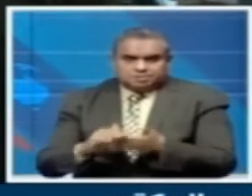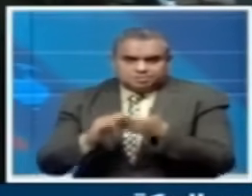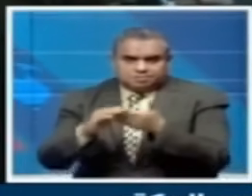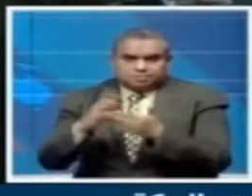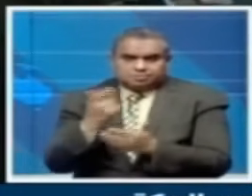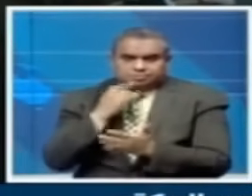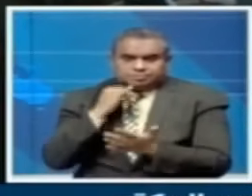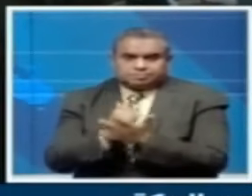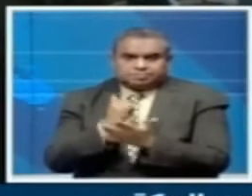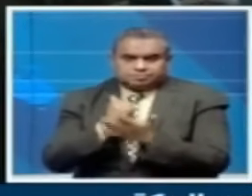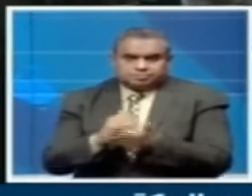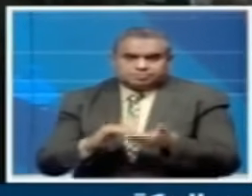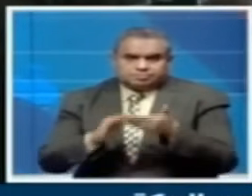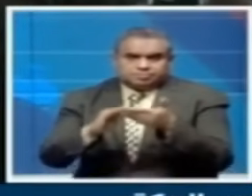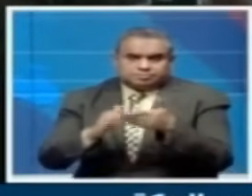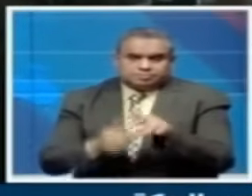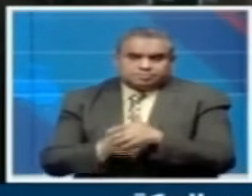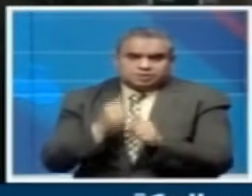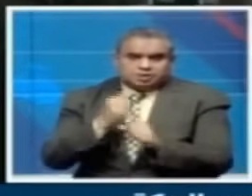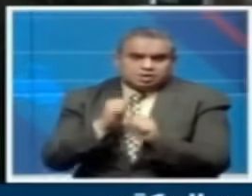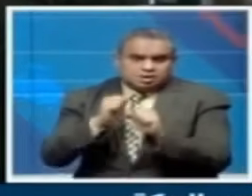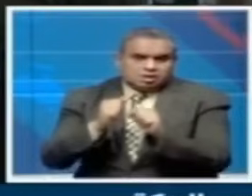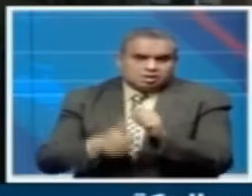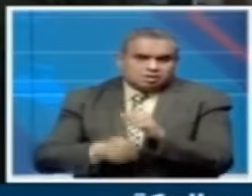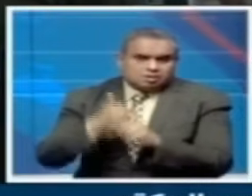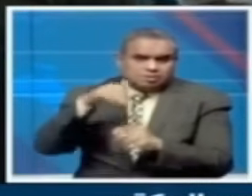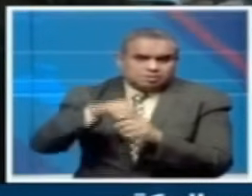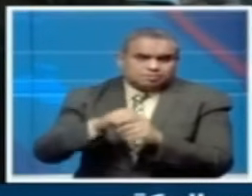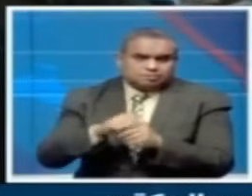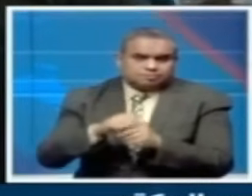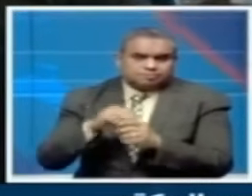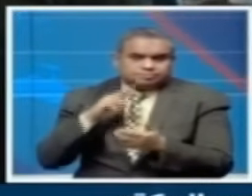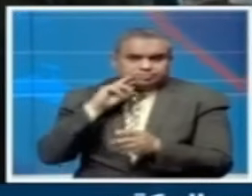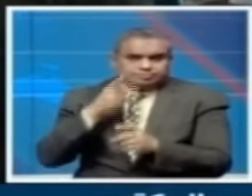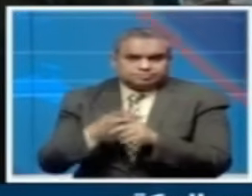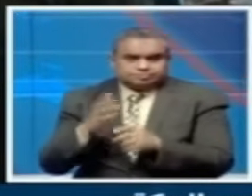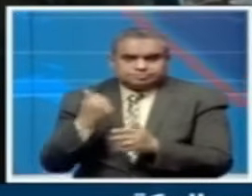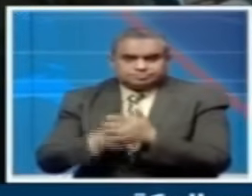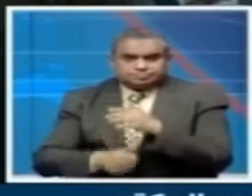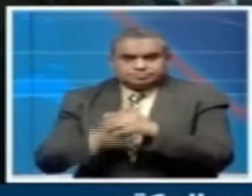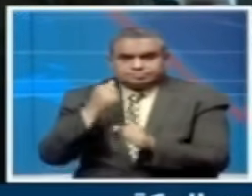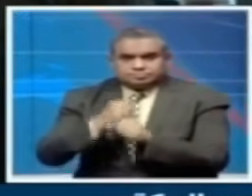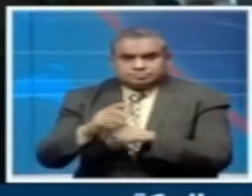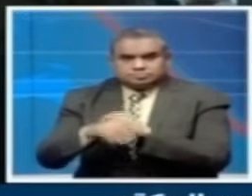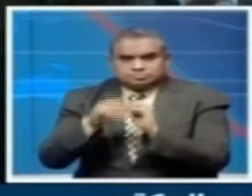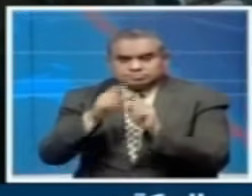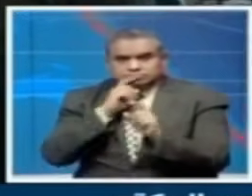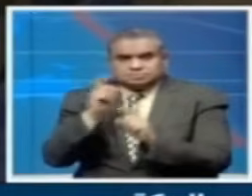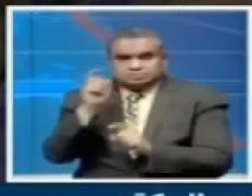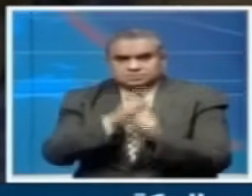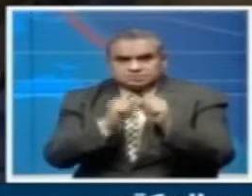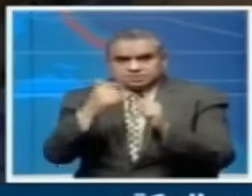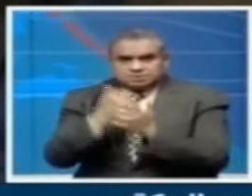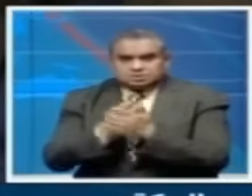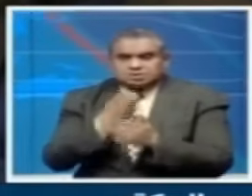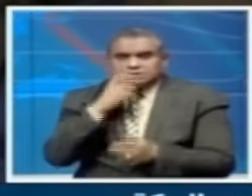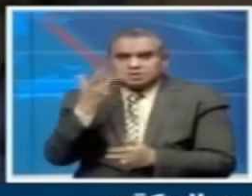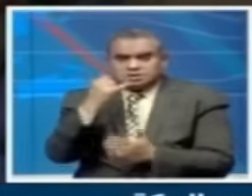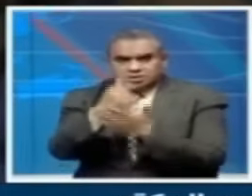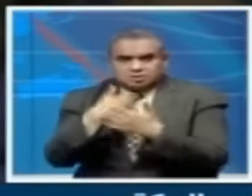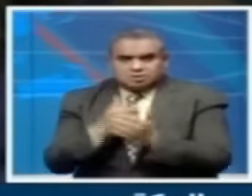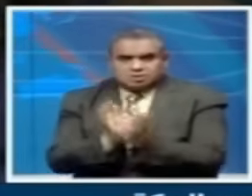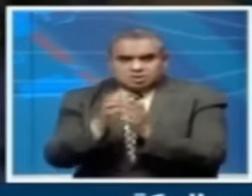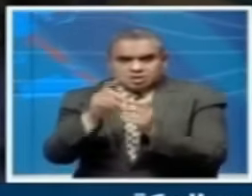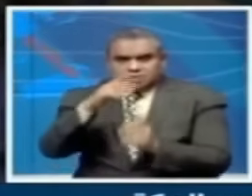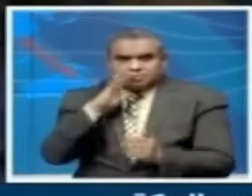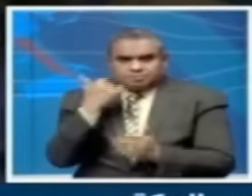مصيرهم والشكل القانوني لدولتهم. سد النهضة كان من أهم القضايا التي ناقشها المرشح الرئاسي الوفدي وأعطى